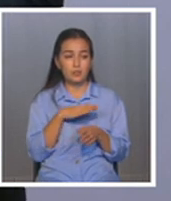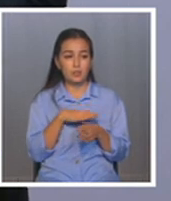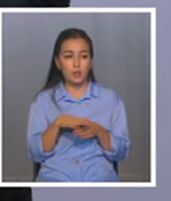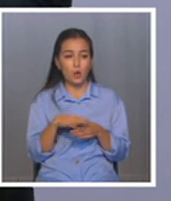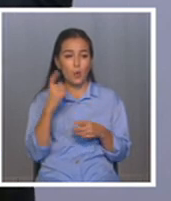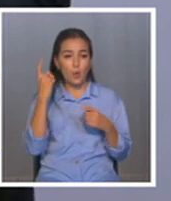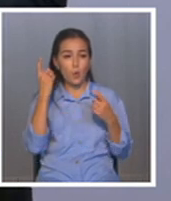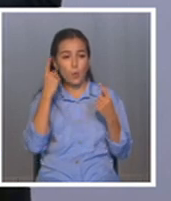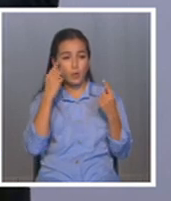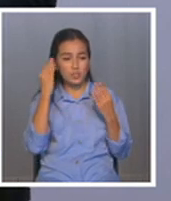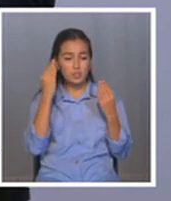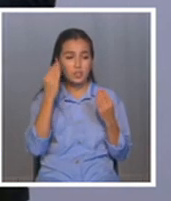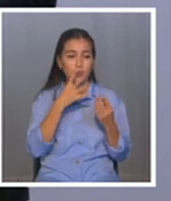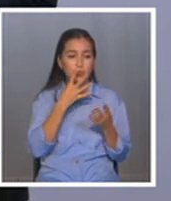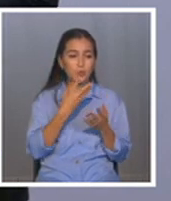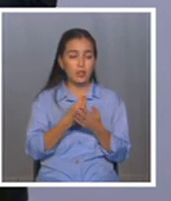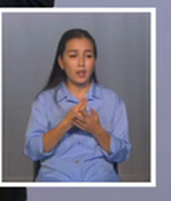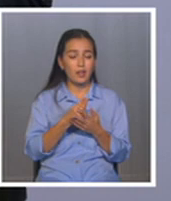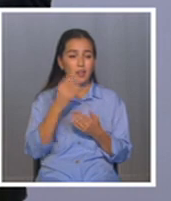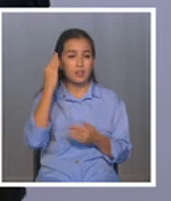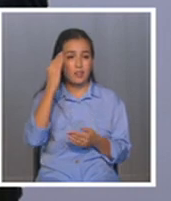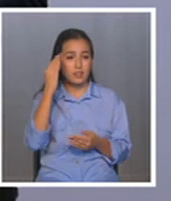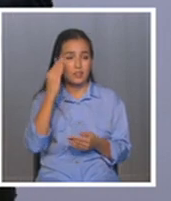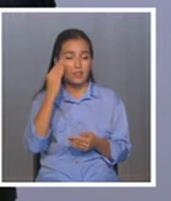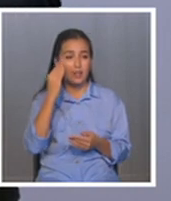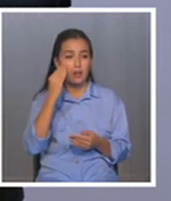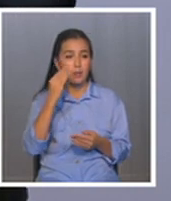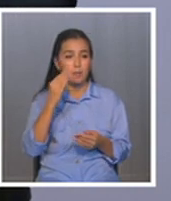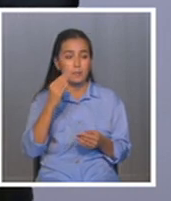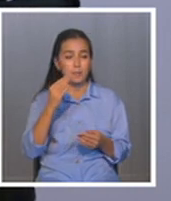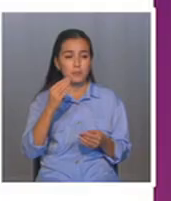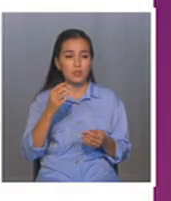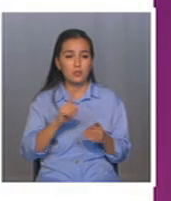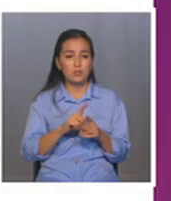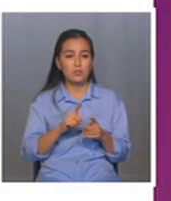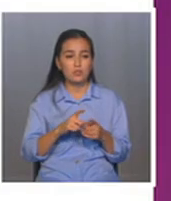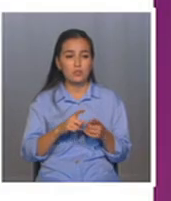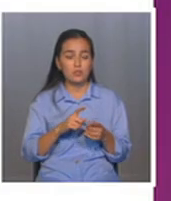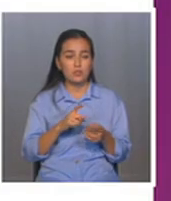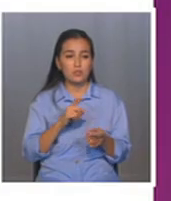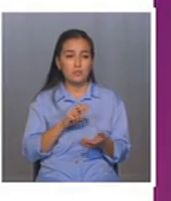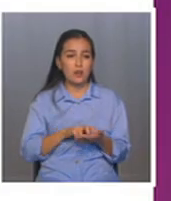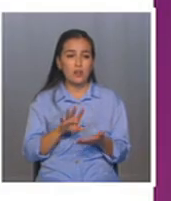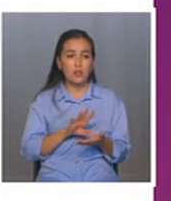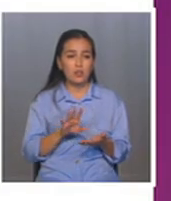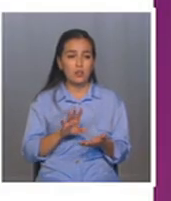ойшылдардың мінсіз қоғам туралы идеяларын сәйкестендіріп көрейік.